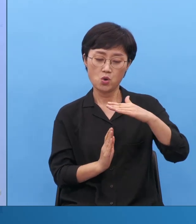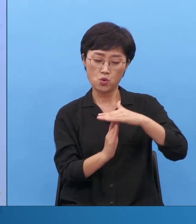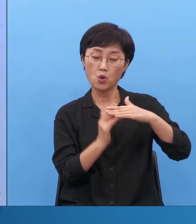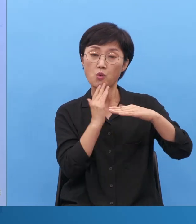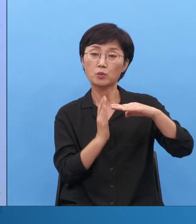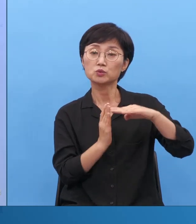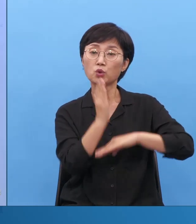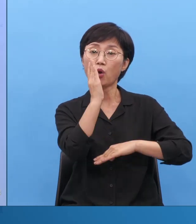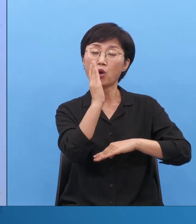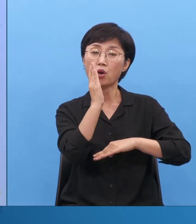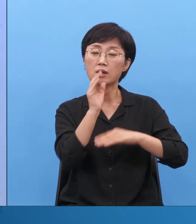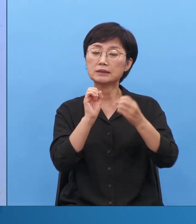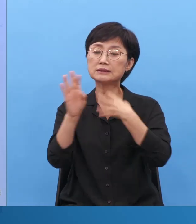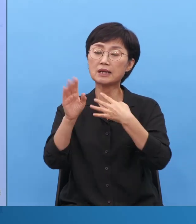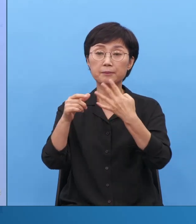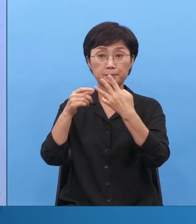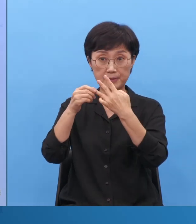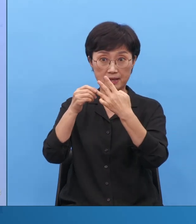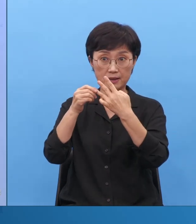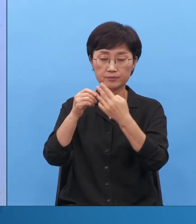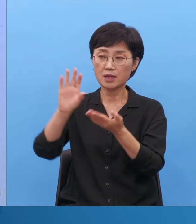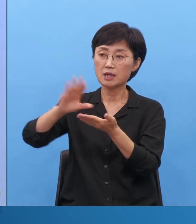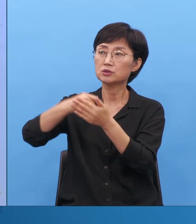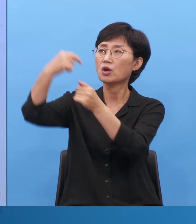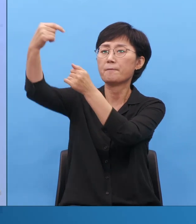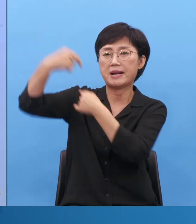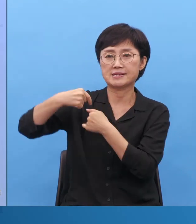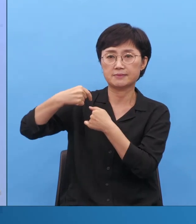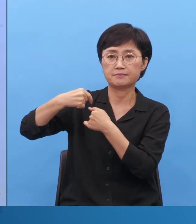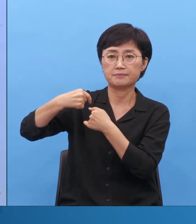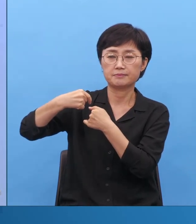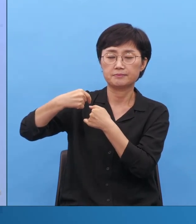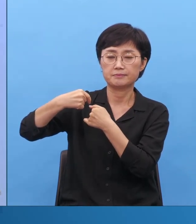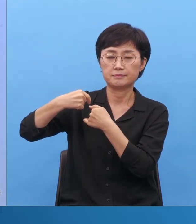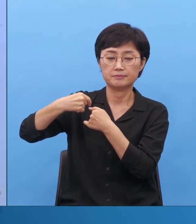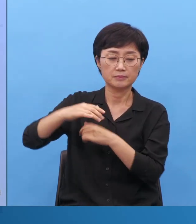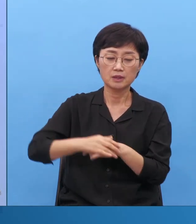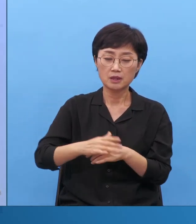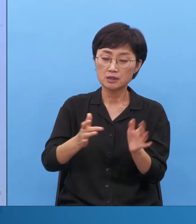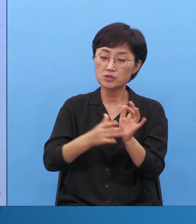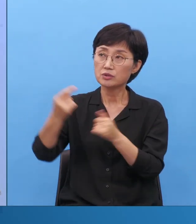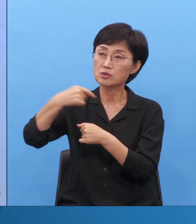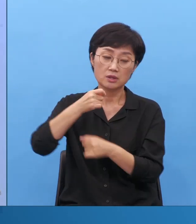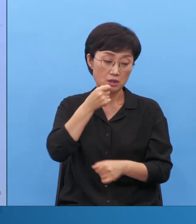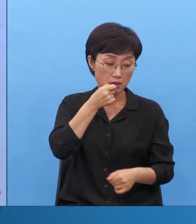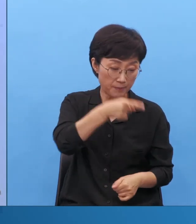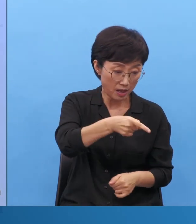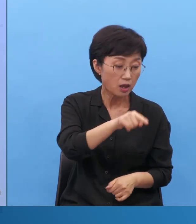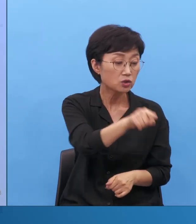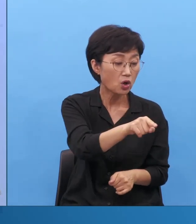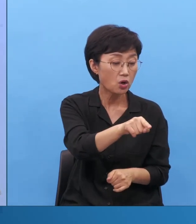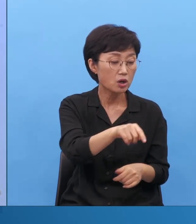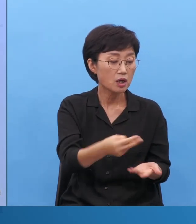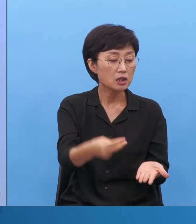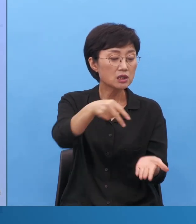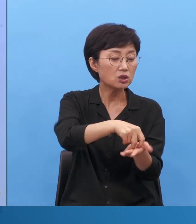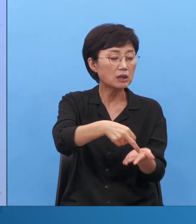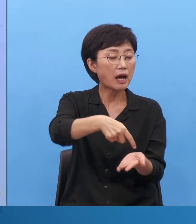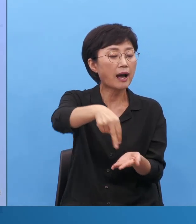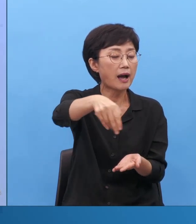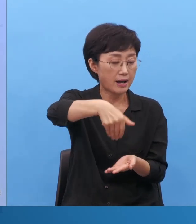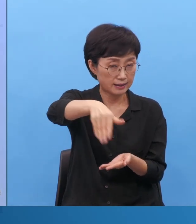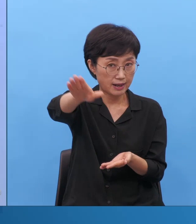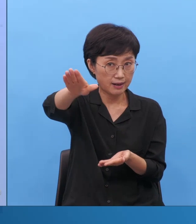그리스도의 명령이 나타난 겁니다. we see the command of Jesus Christ. 네 침상들로 가라. 그래. He says, "Pick up your mat and walk." 그게 세